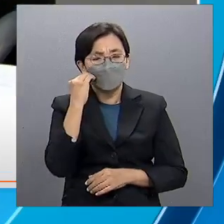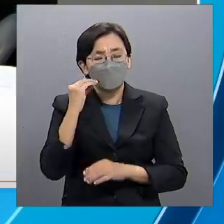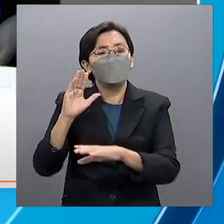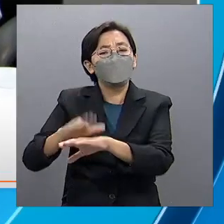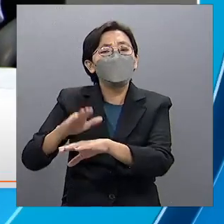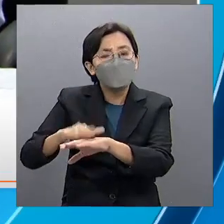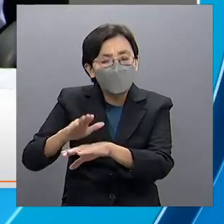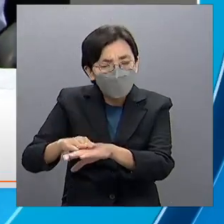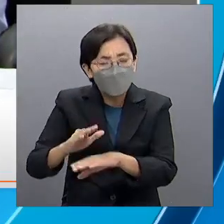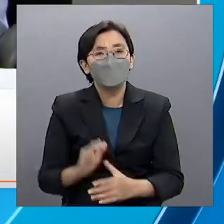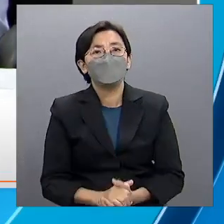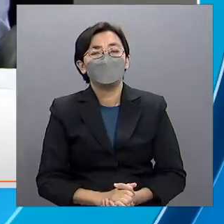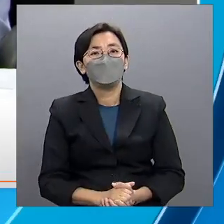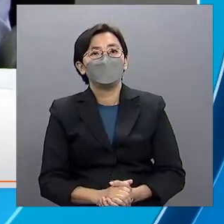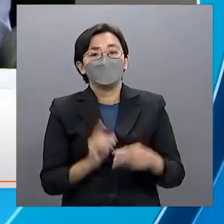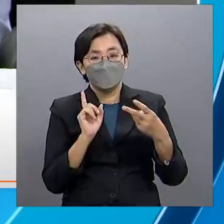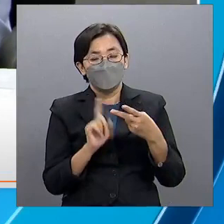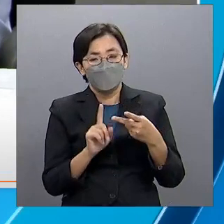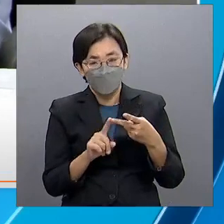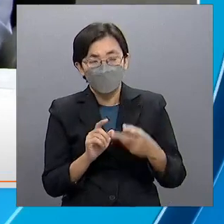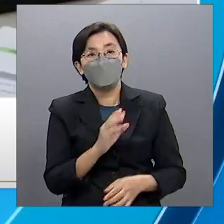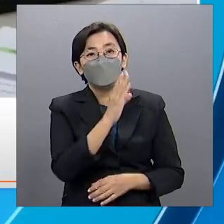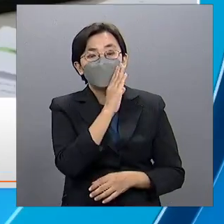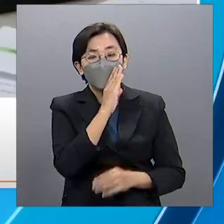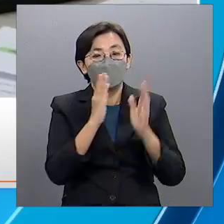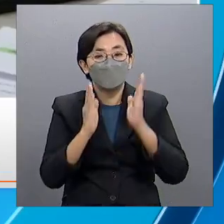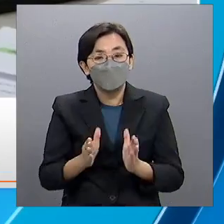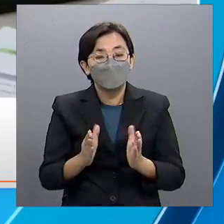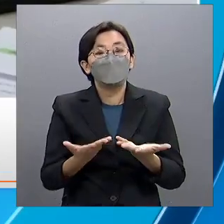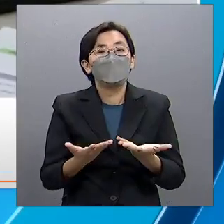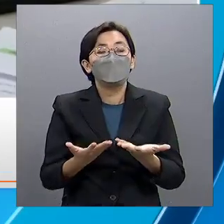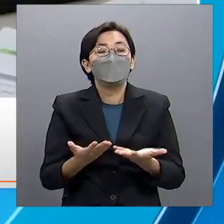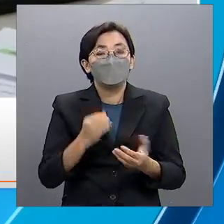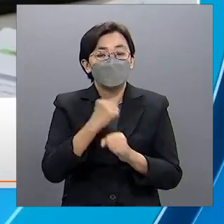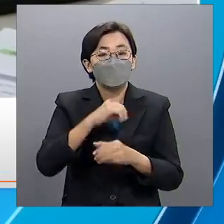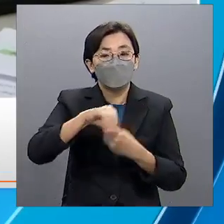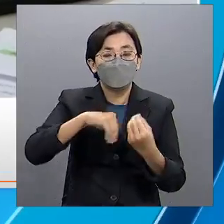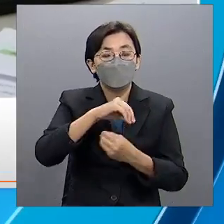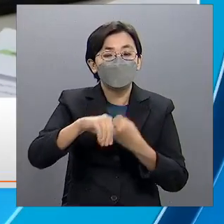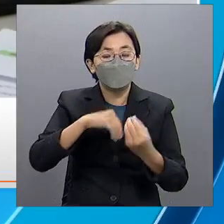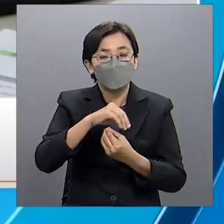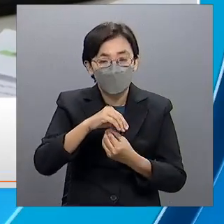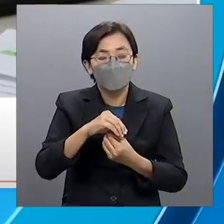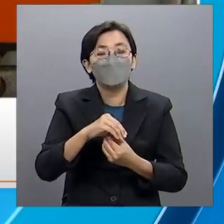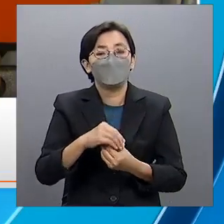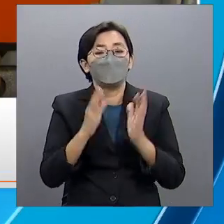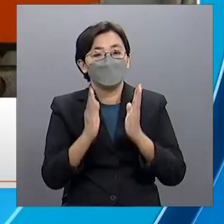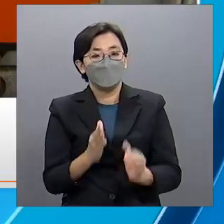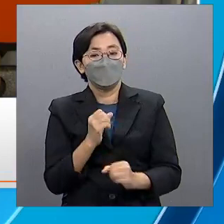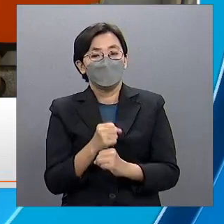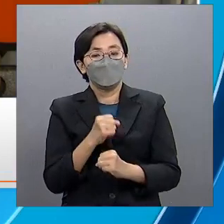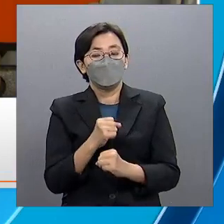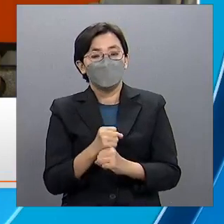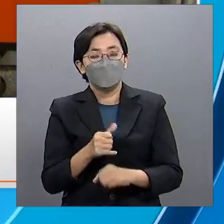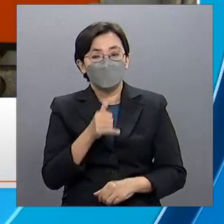ที่อยู่ในระบบอย่างเช่นคนที่เป็นผู้ประกอบการจดแวดเนี่ยก็อาจจะมีเจ้าหน้าที่นะคะต้องออกไปตรวจหน้าสถ